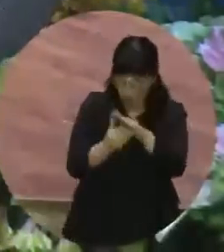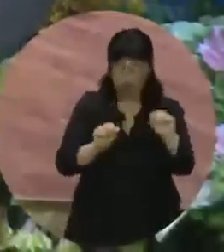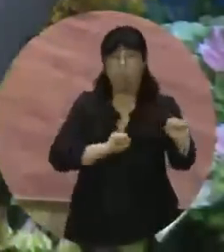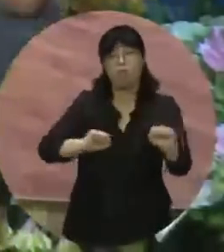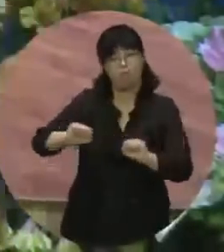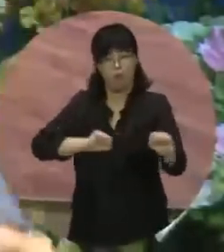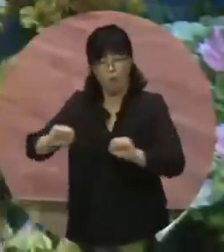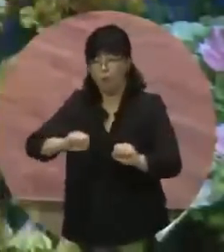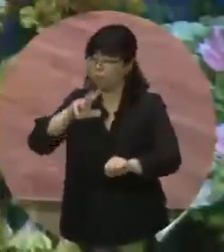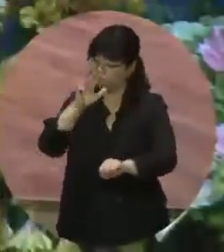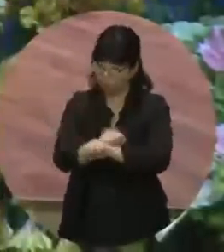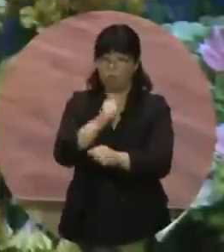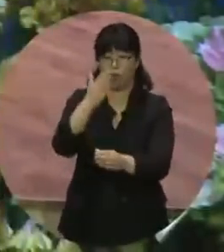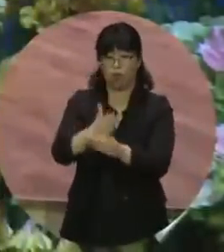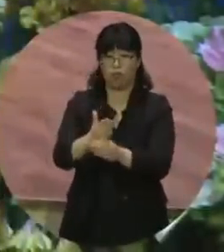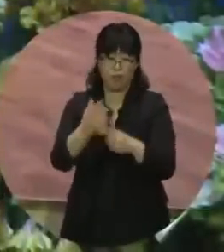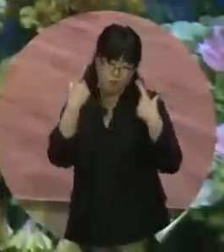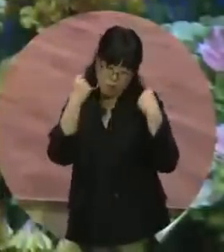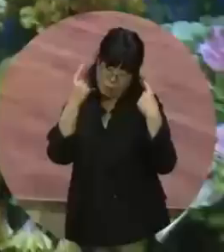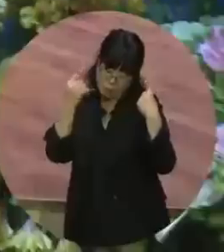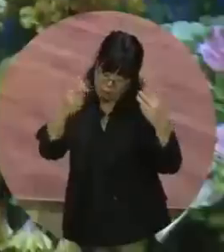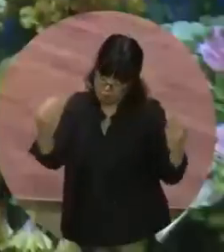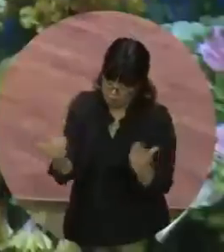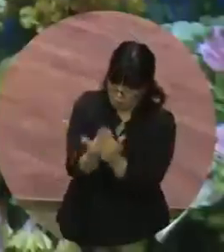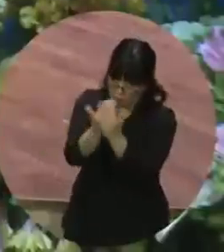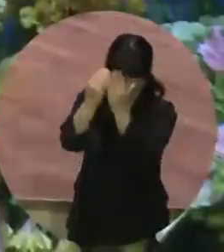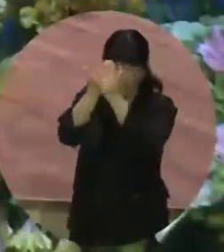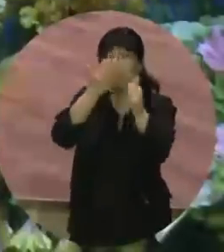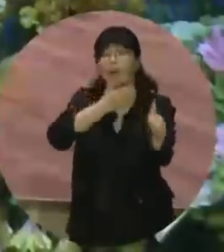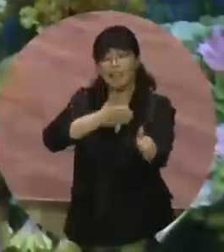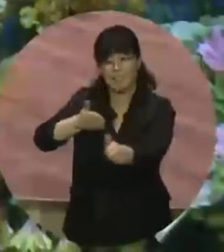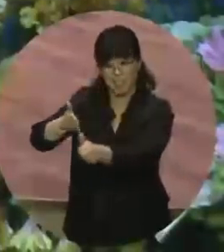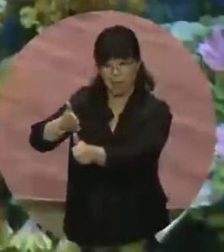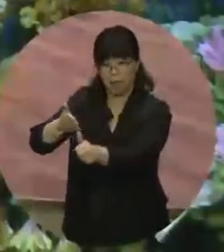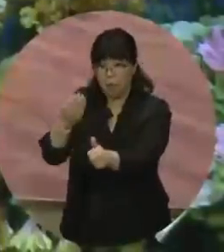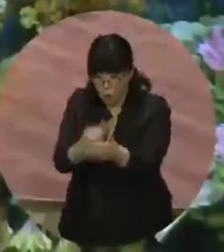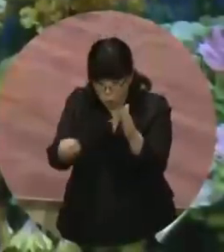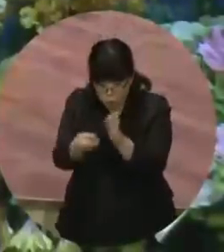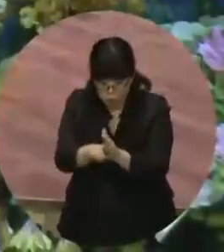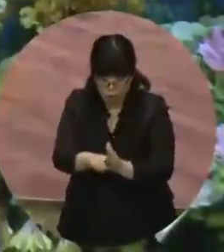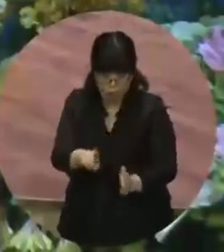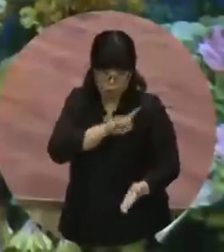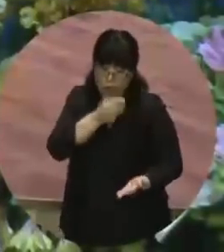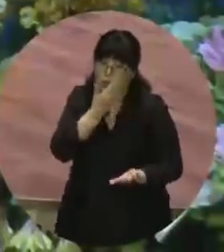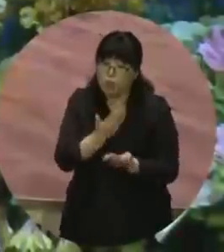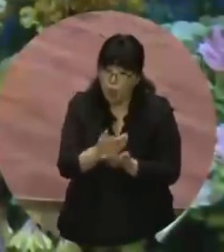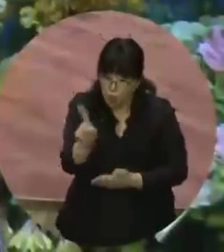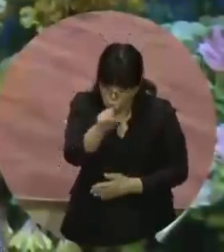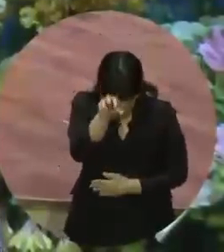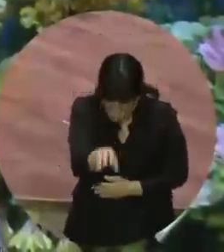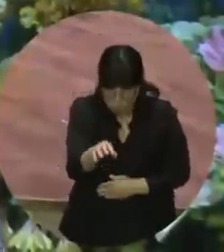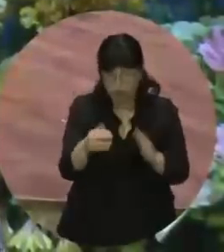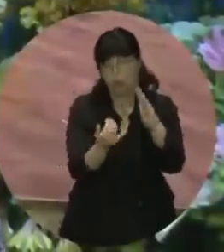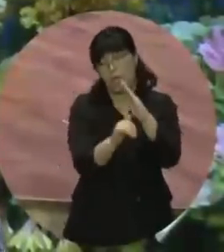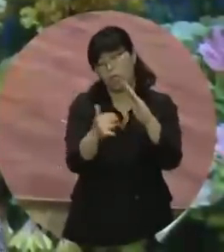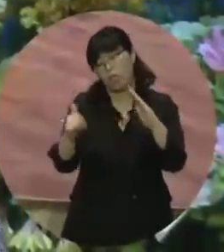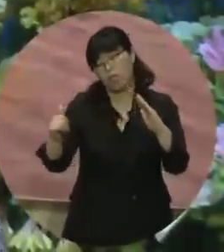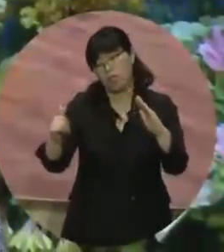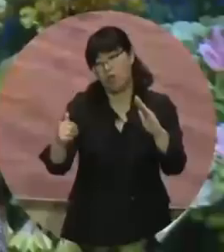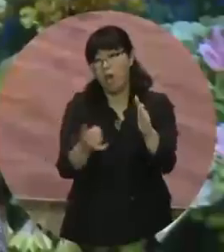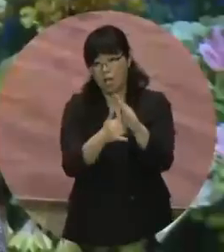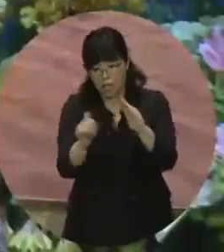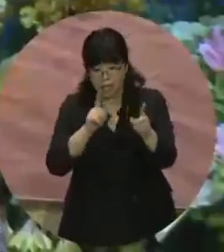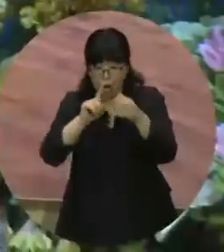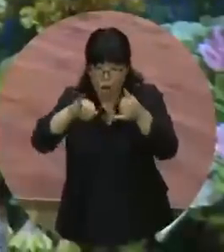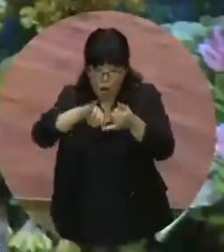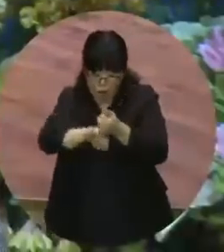오시는 그날까지. 아멘. 그러나 그러면 여러분 가정이 살아야 돼요. 가정이 살아야 돼요. 가정이 언약적 가정